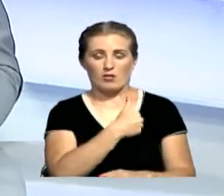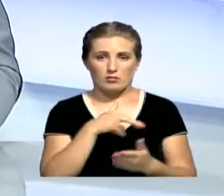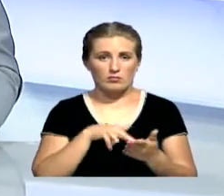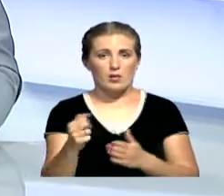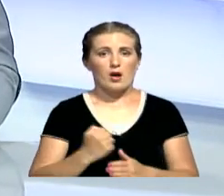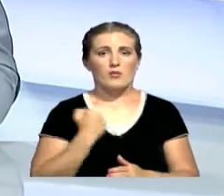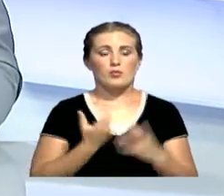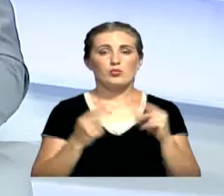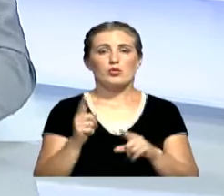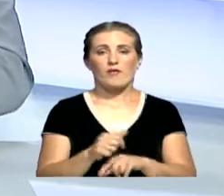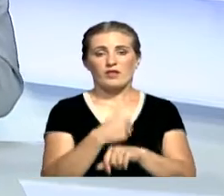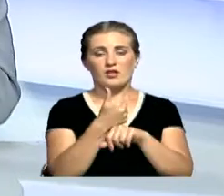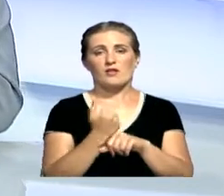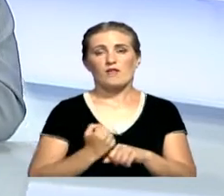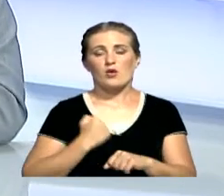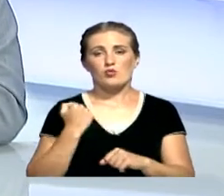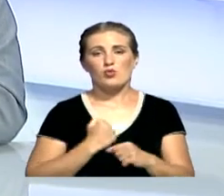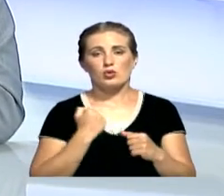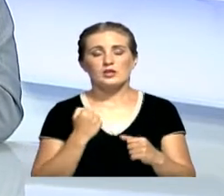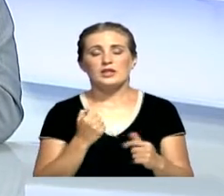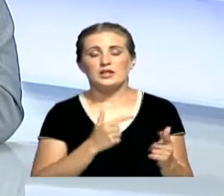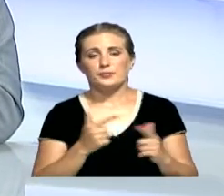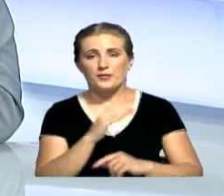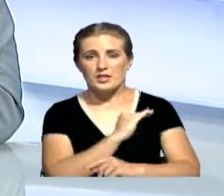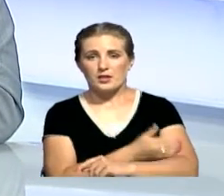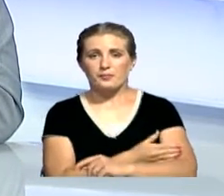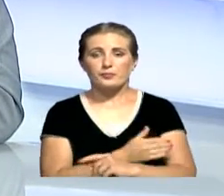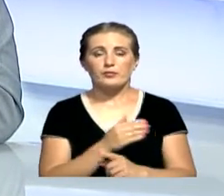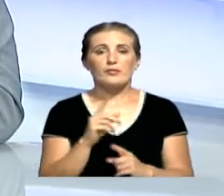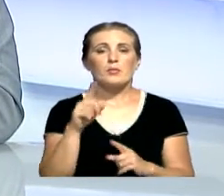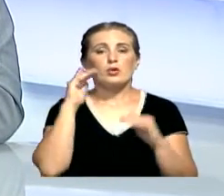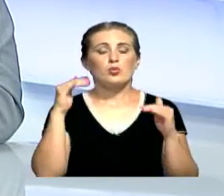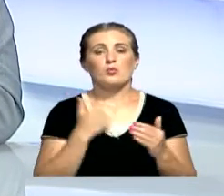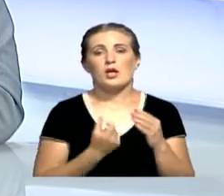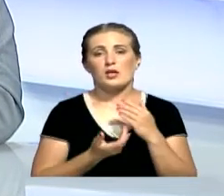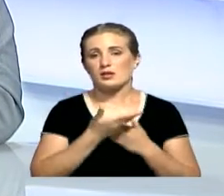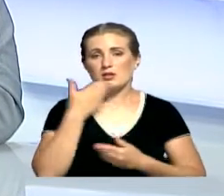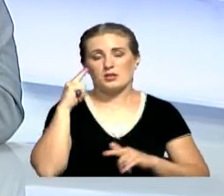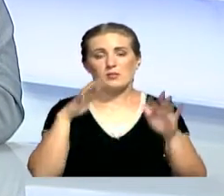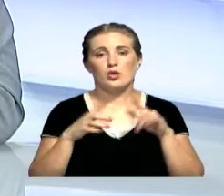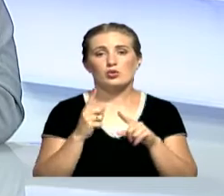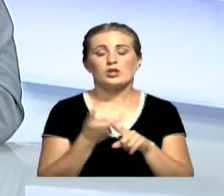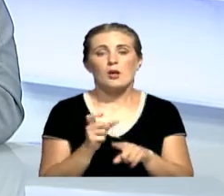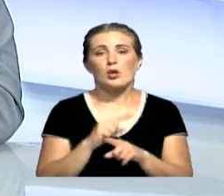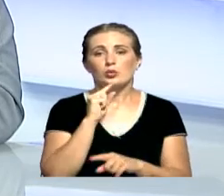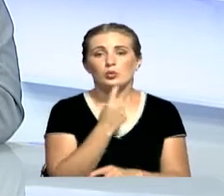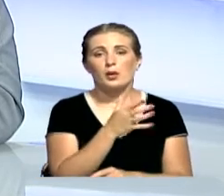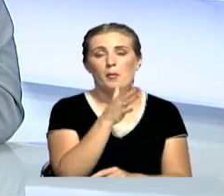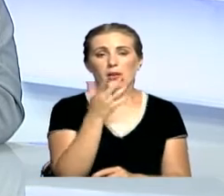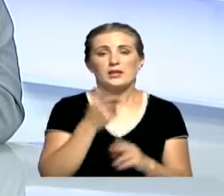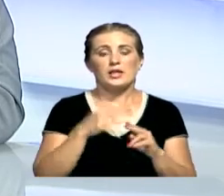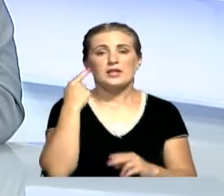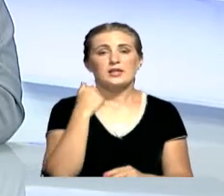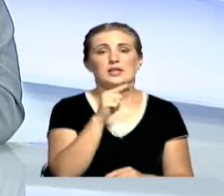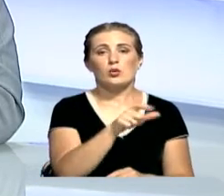авторитетные вооруженные силы потому что касается молодежи у меня например сомнений не возникает что самый трудный момент это именно те люди